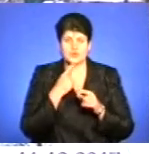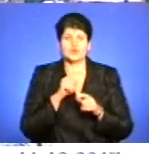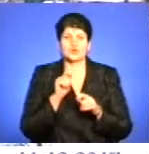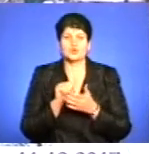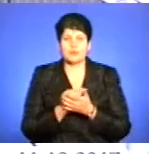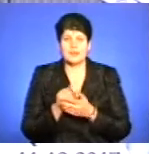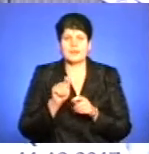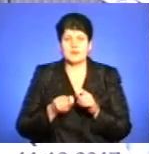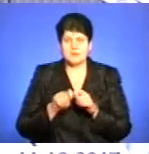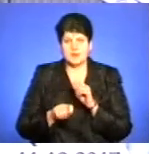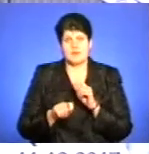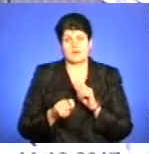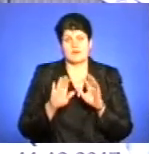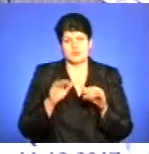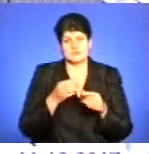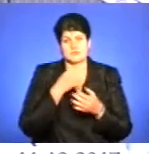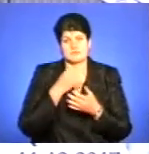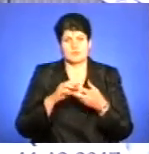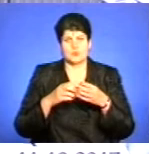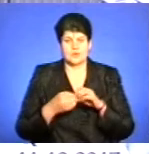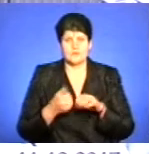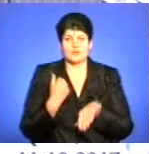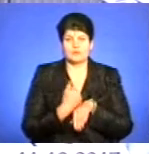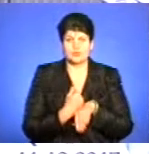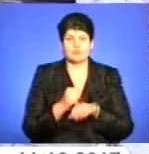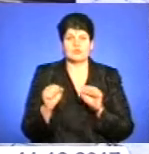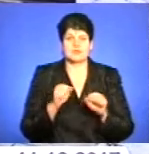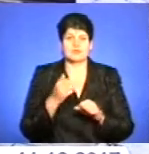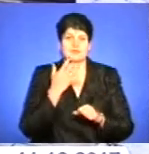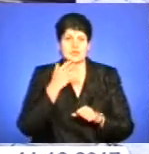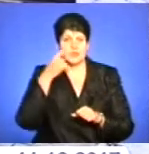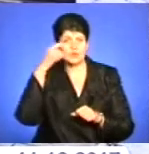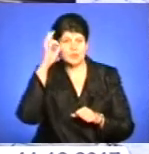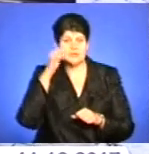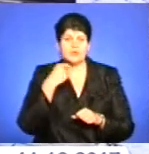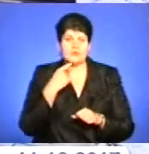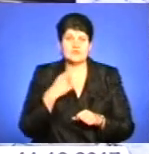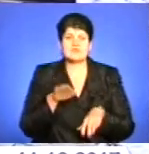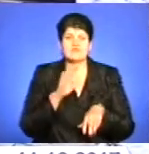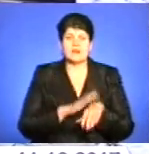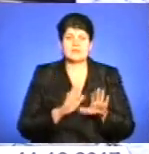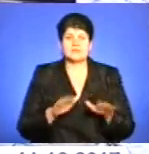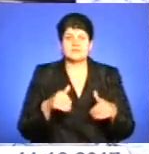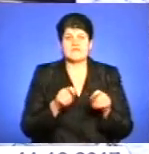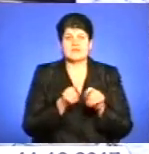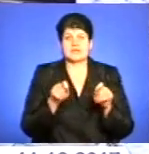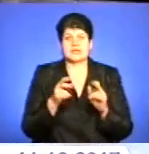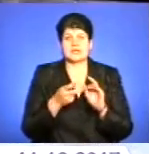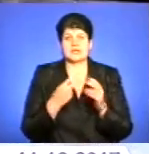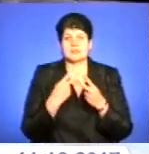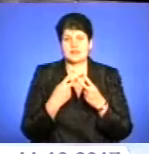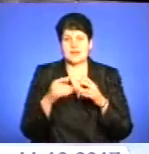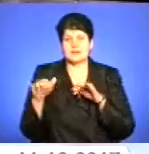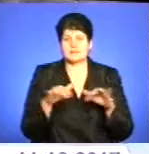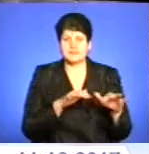результат, повідомлять громадськість. В головному управлінні Нацполіції області кажуть, за фактами звернень мешканців відкриті кримінальні провадження.